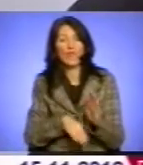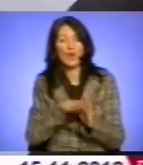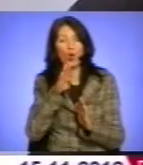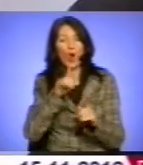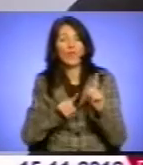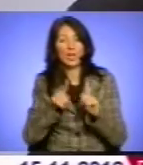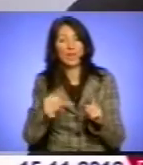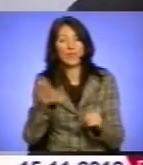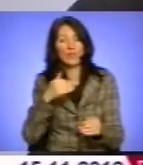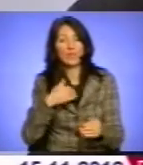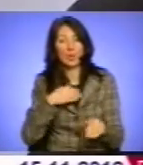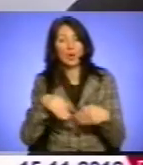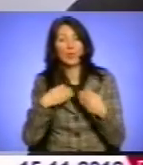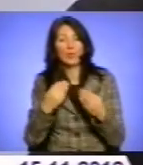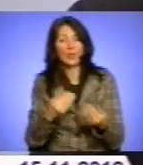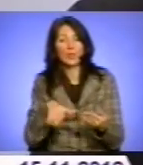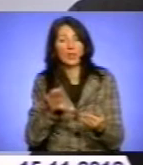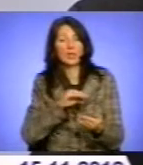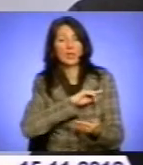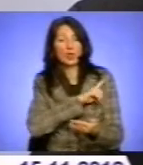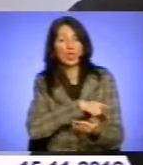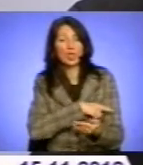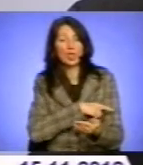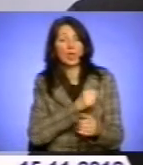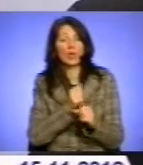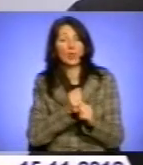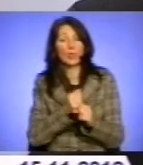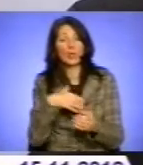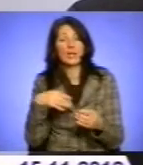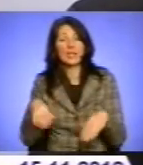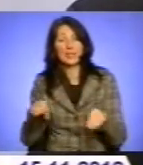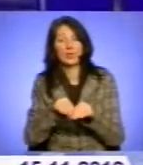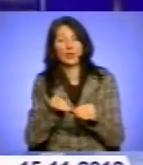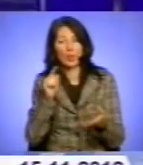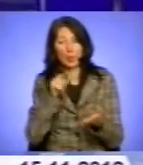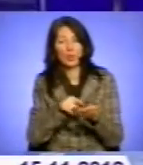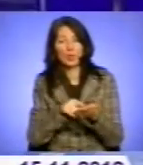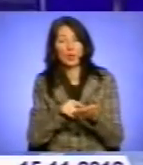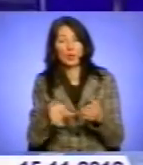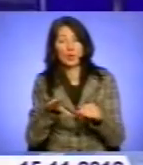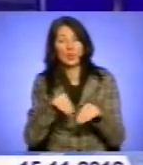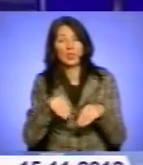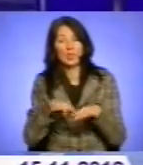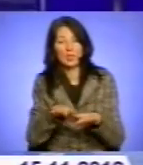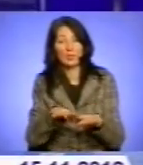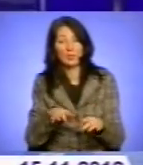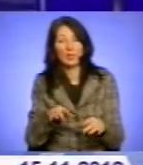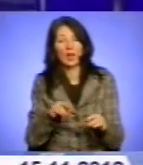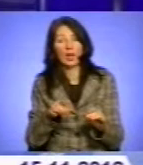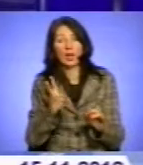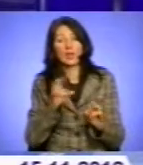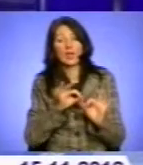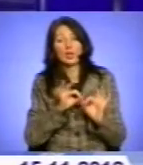всі ми приложимо спільних зусиль, виробимо спільну позицію, спільні дії. На струнах серця і